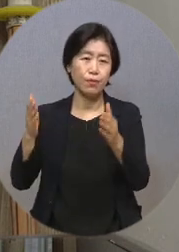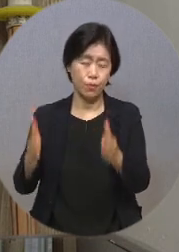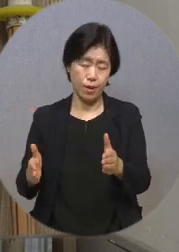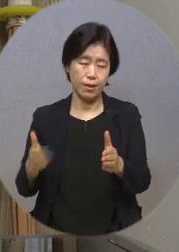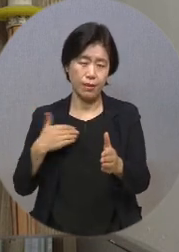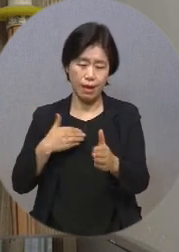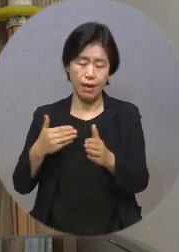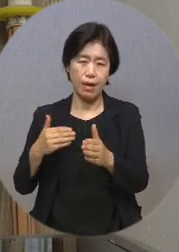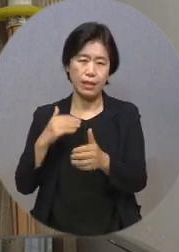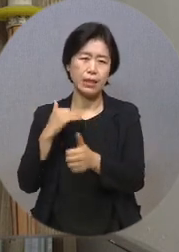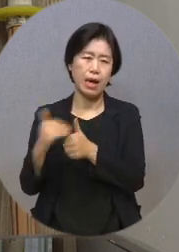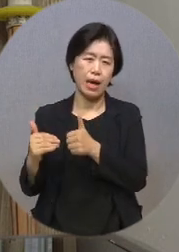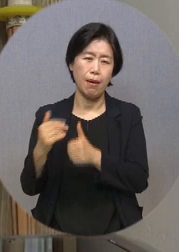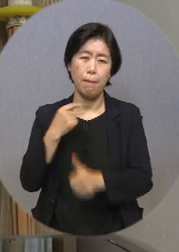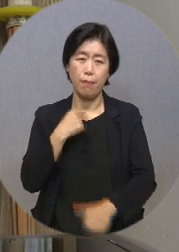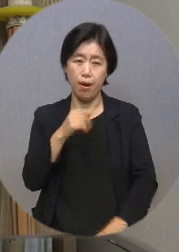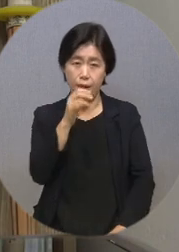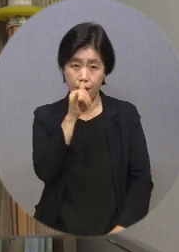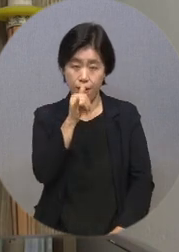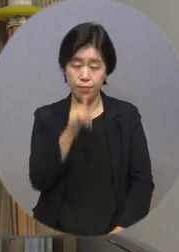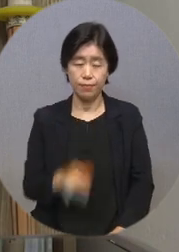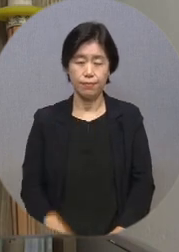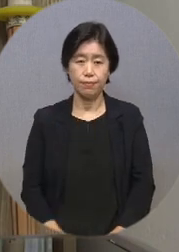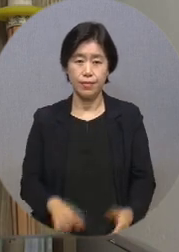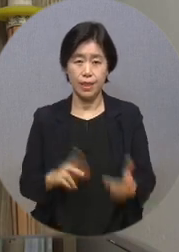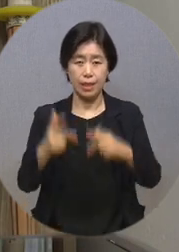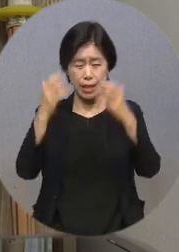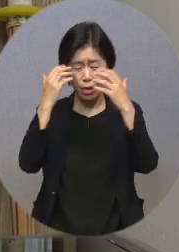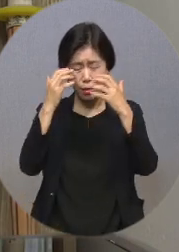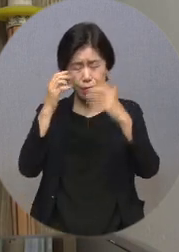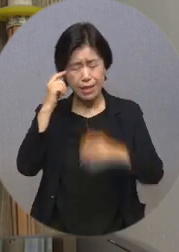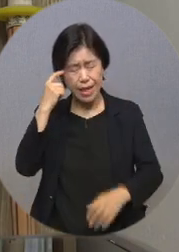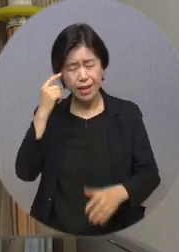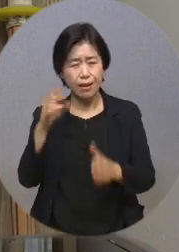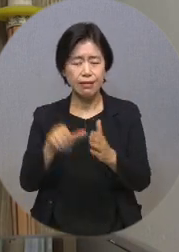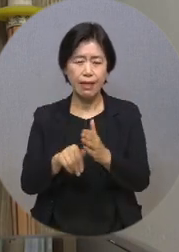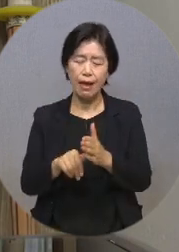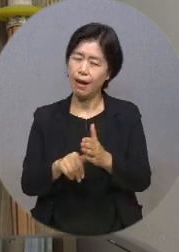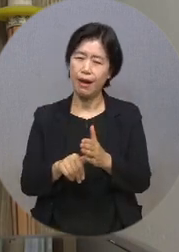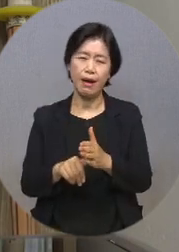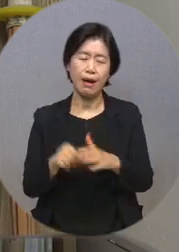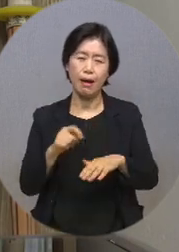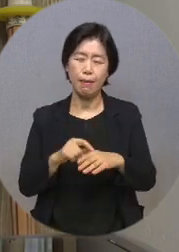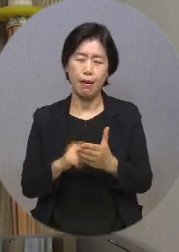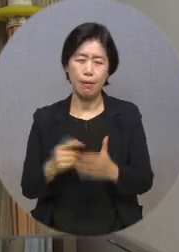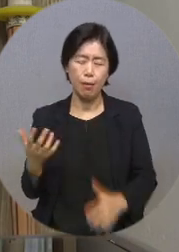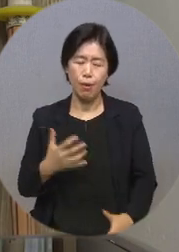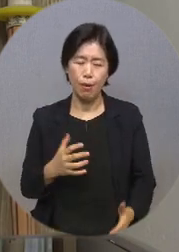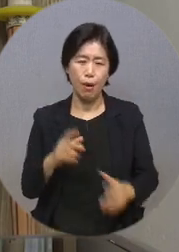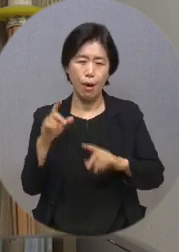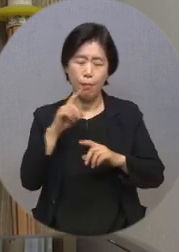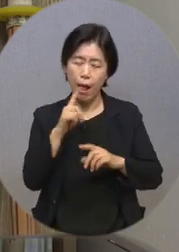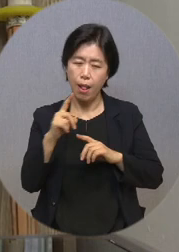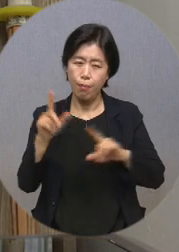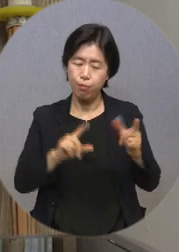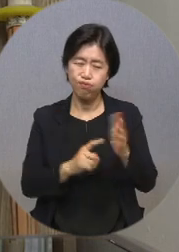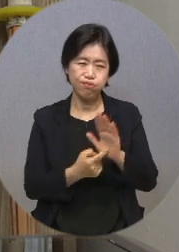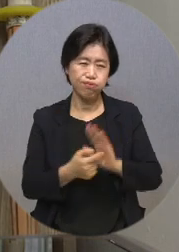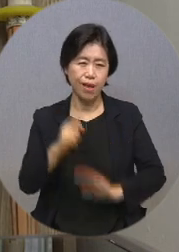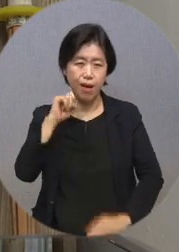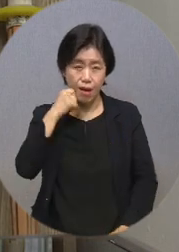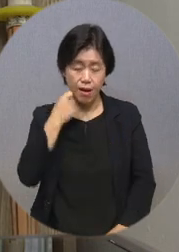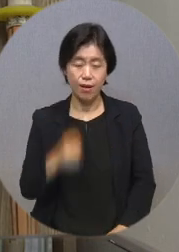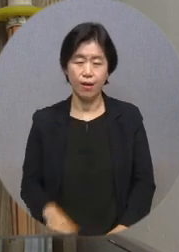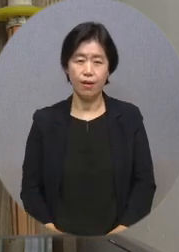공무원으로서 살아온 역경을 생각해 보면 말로 다 표현을 하기가 어렵습니다. 저는 오늘 또 특별히 이